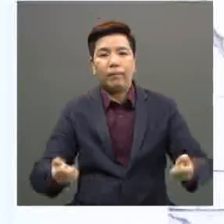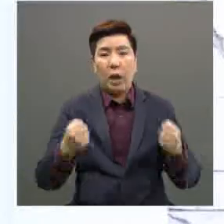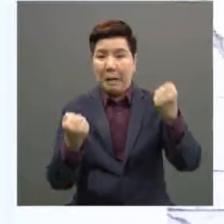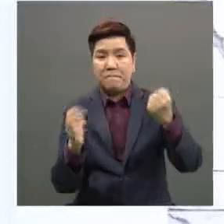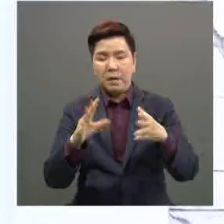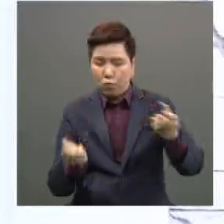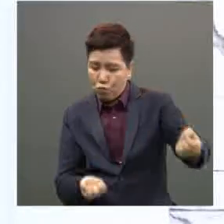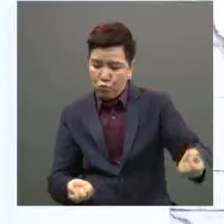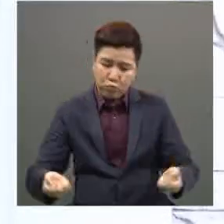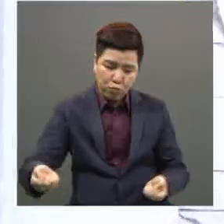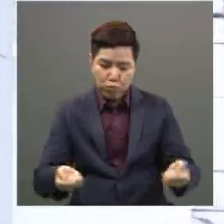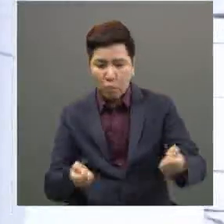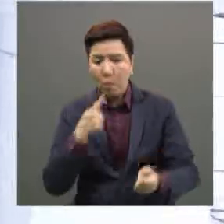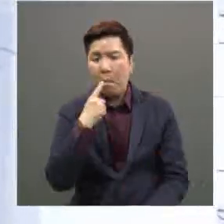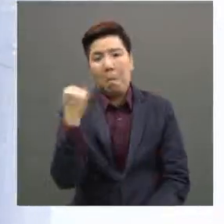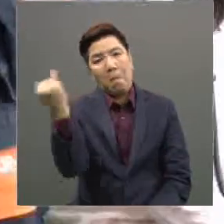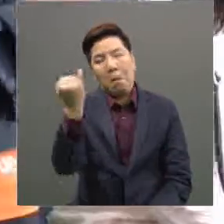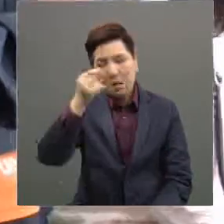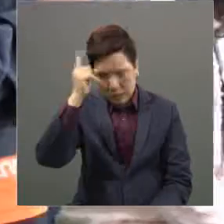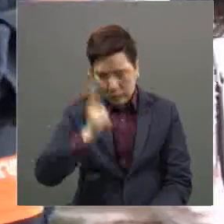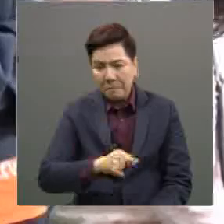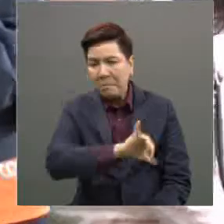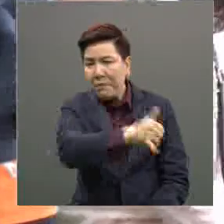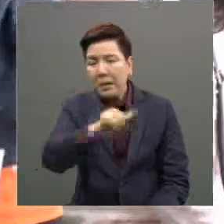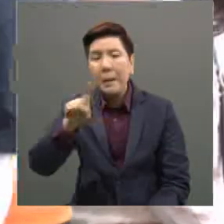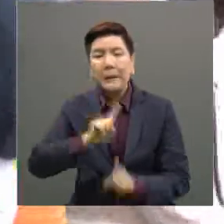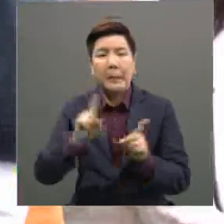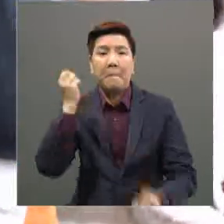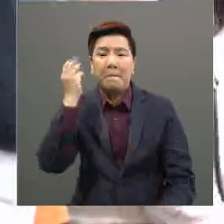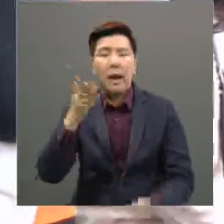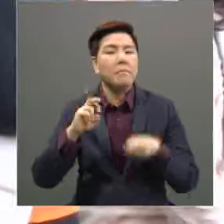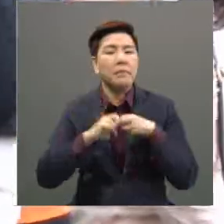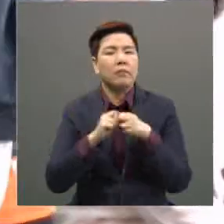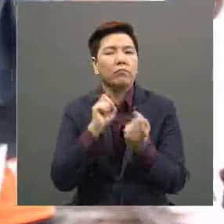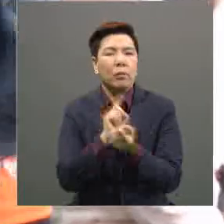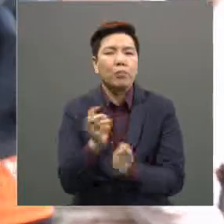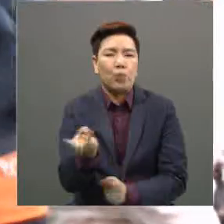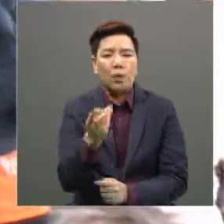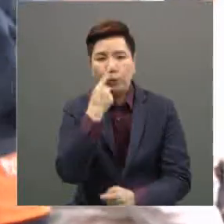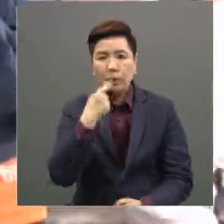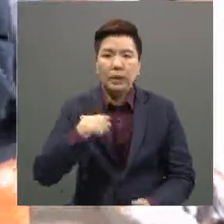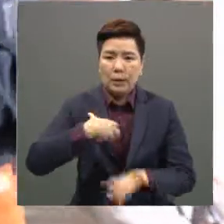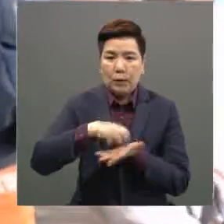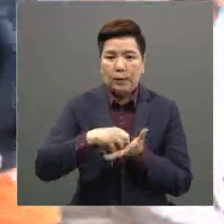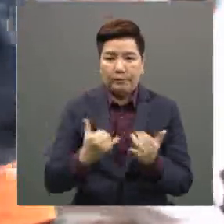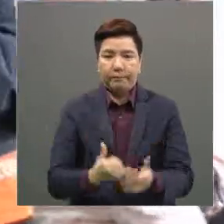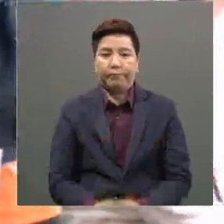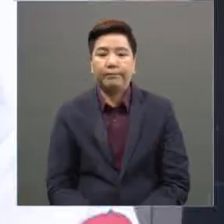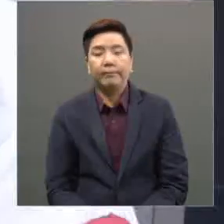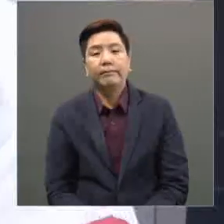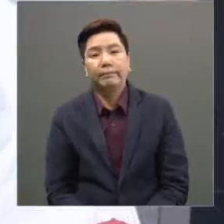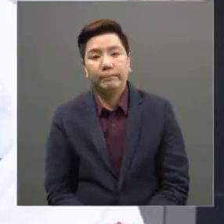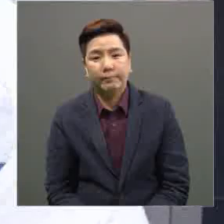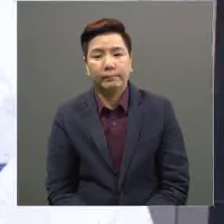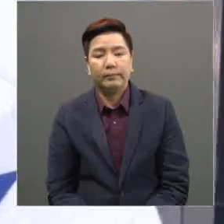ครับว่าบางคนก็ขับขี่ไม่ค่อยดีจริงๆแหละแต่ว่าส่วนใหญ่แล้วไม่ค่อยเจอปัญหาสักเท่าไหร่ลองฟังเสียงดูครับ มัน